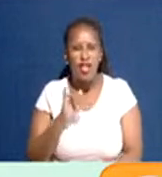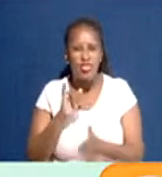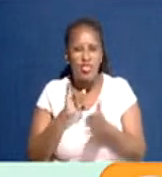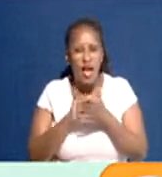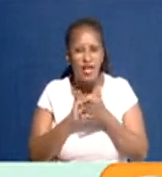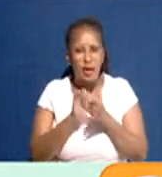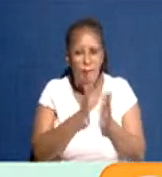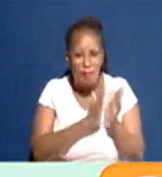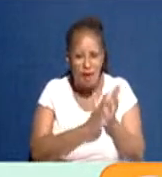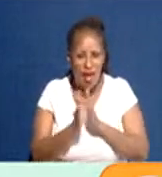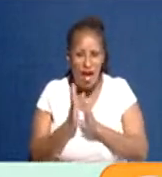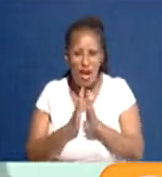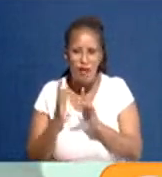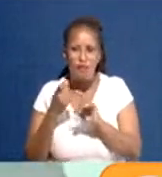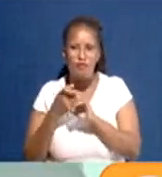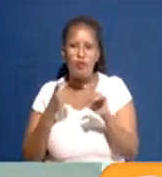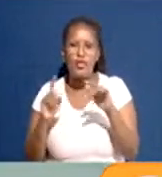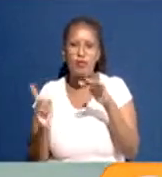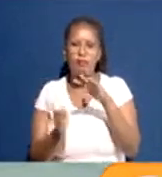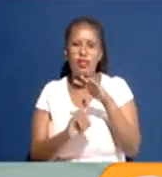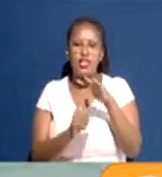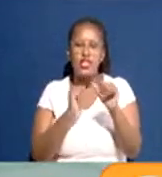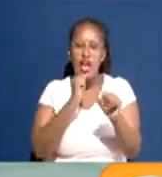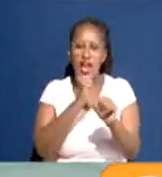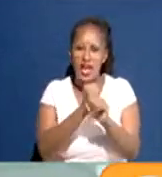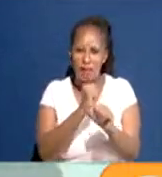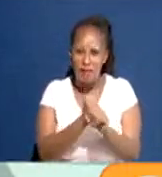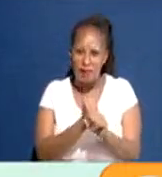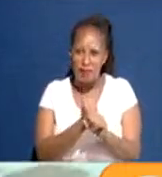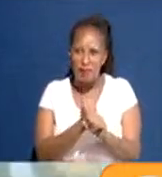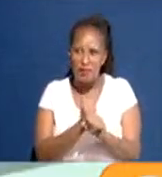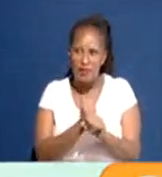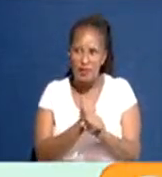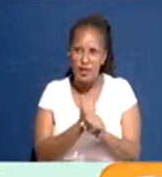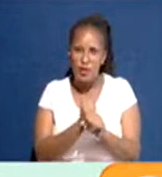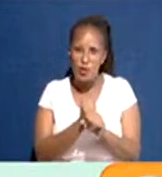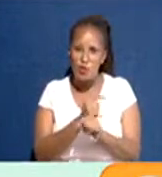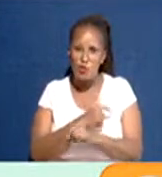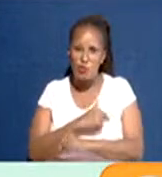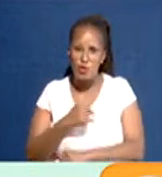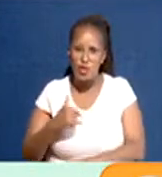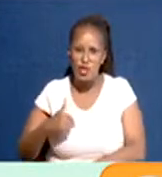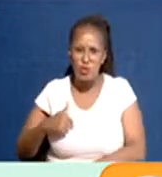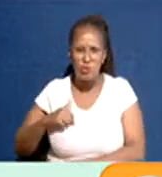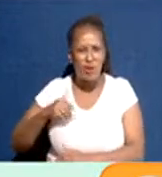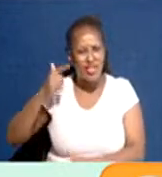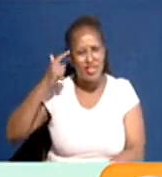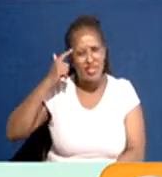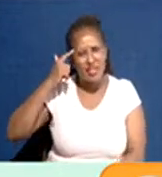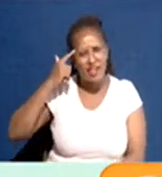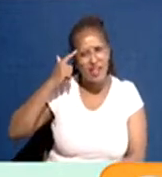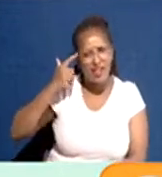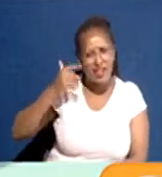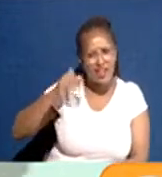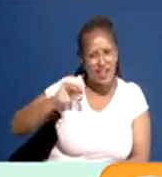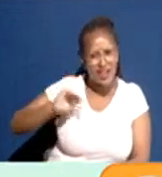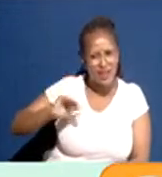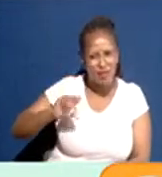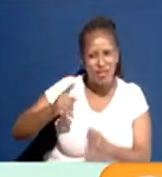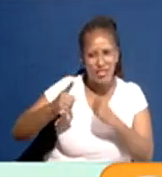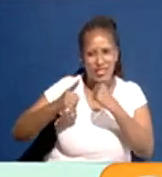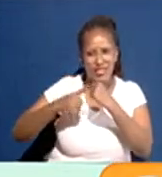statistics ambayo nimepatiwa kutoka Wizara ya Labor ni kwamba we are only at around